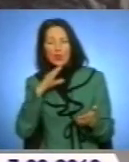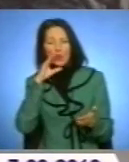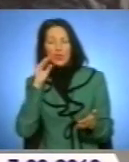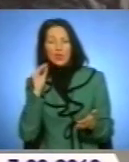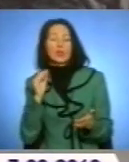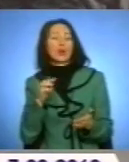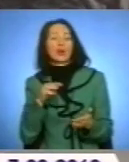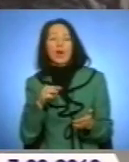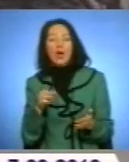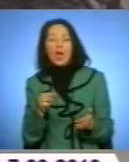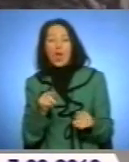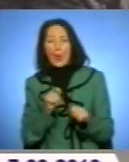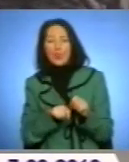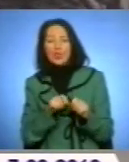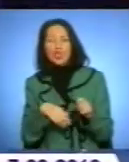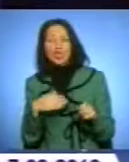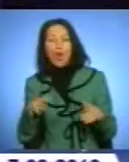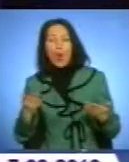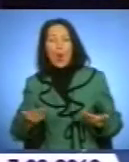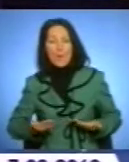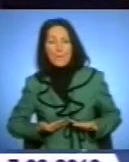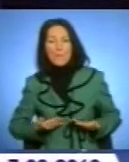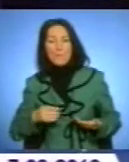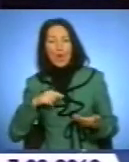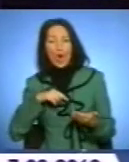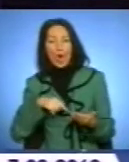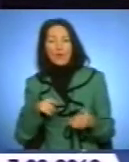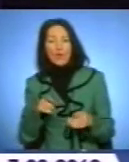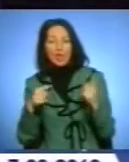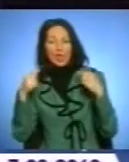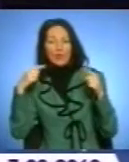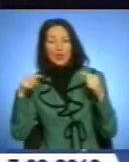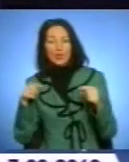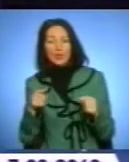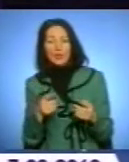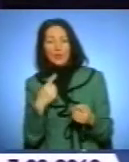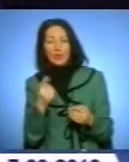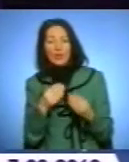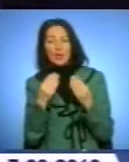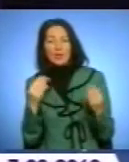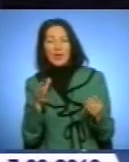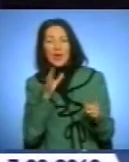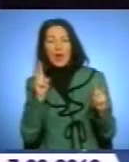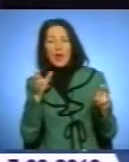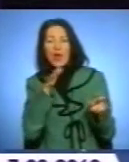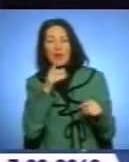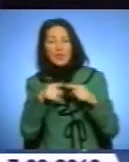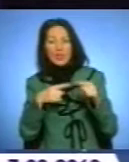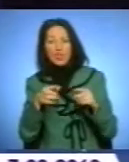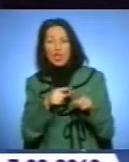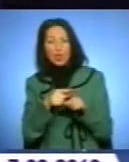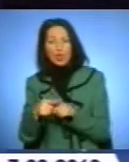його біографії і творчості. І ще одну експозицію «Вічне слово Тараса Шевченка»,